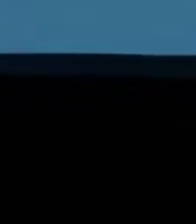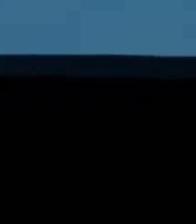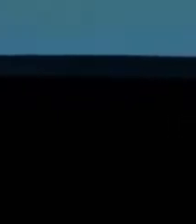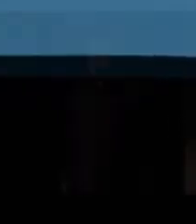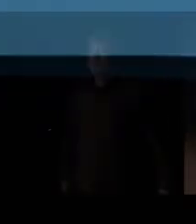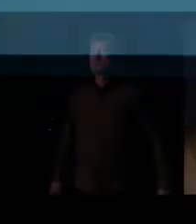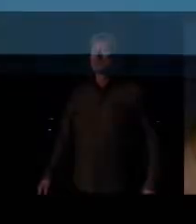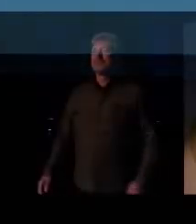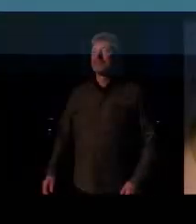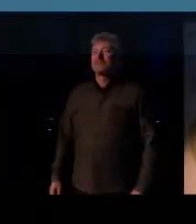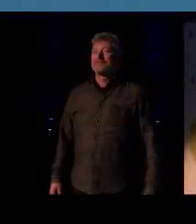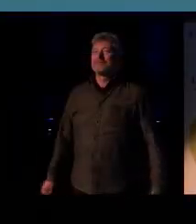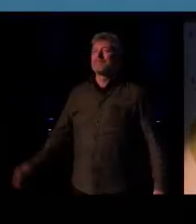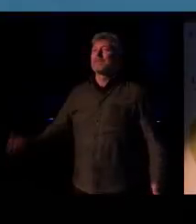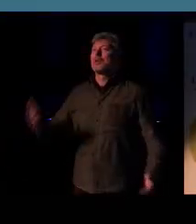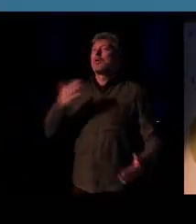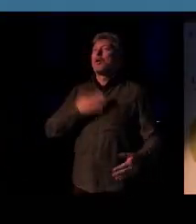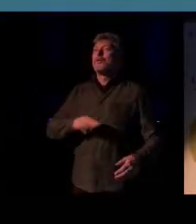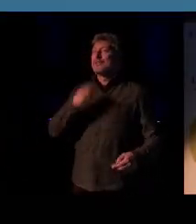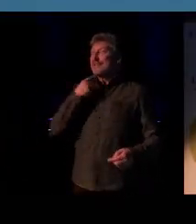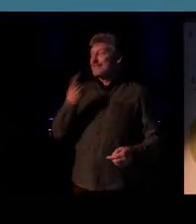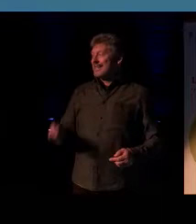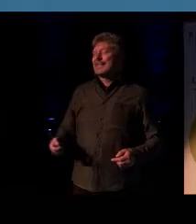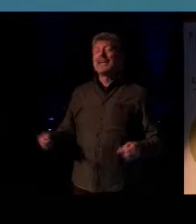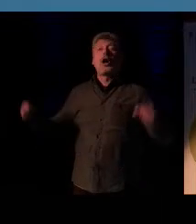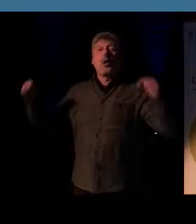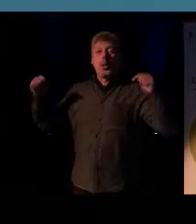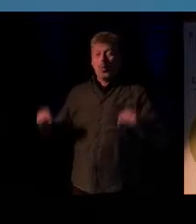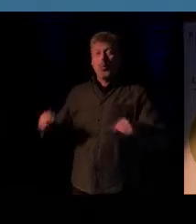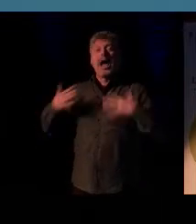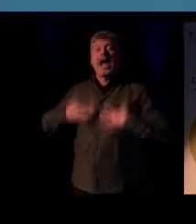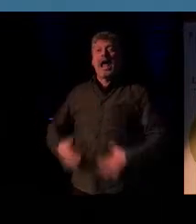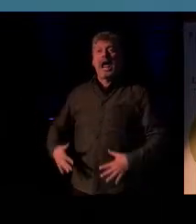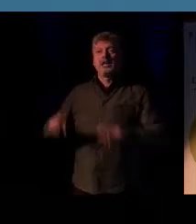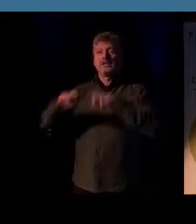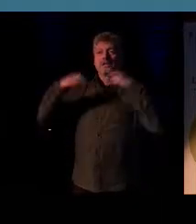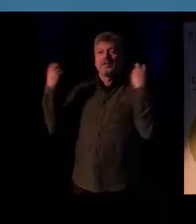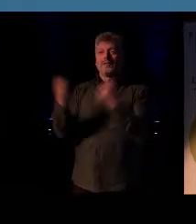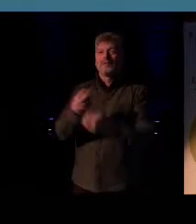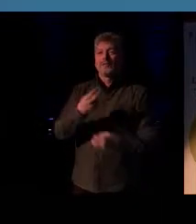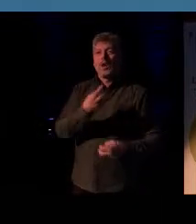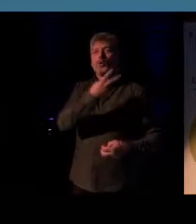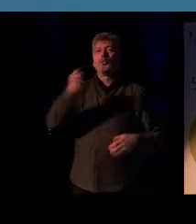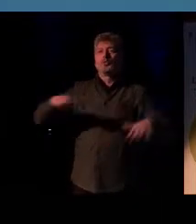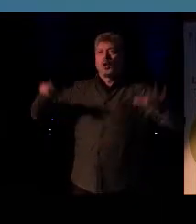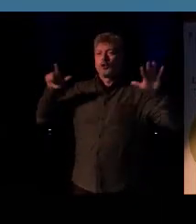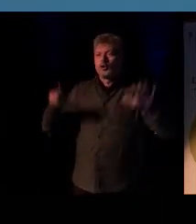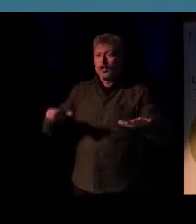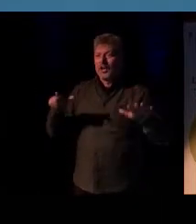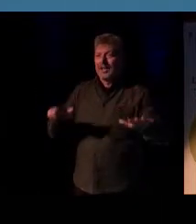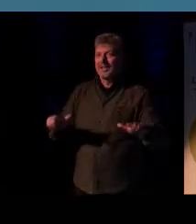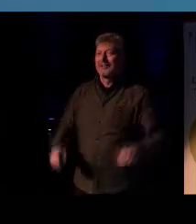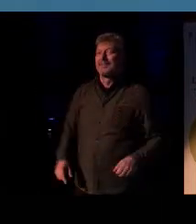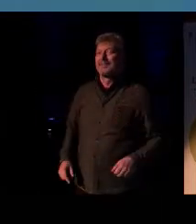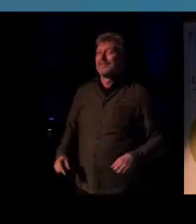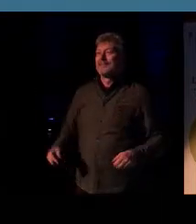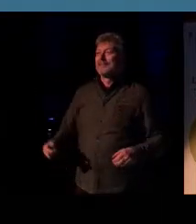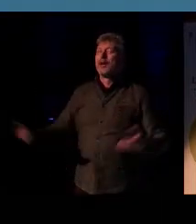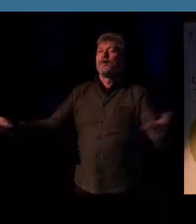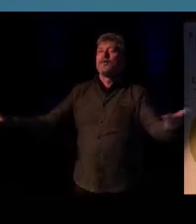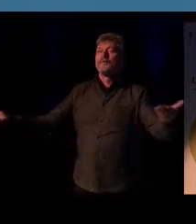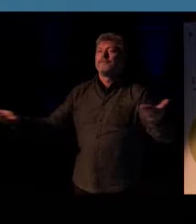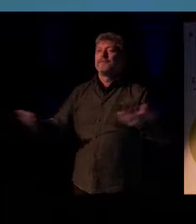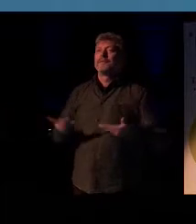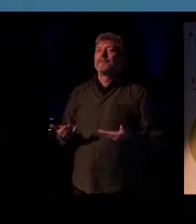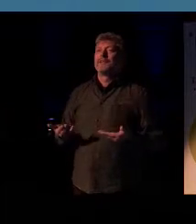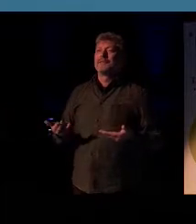Jeg vil jo si at det ganske passende på helsekonferansen 2017 at det får en liten